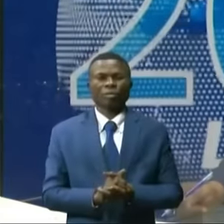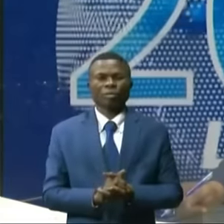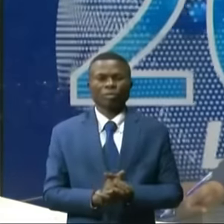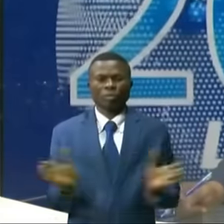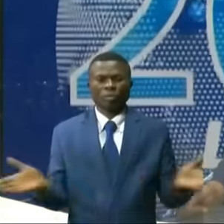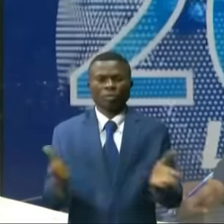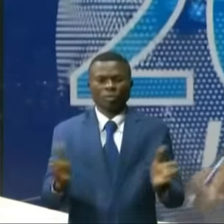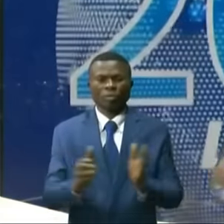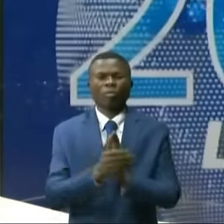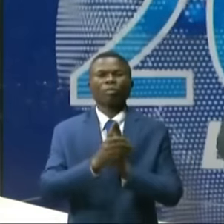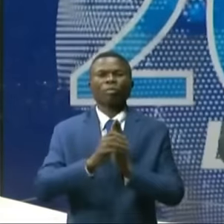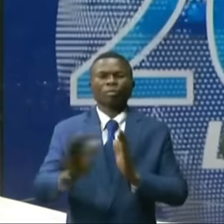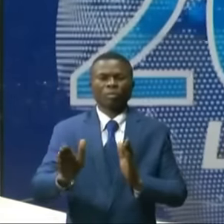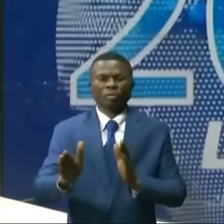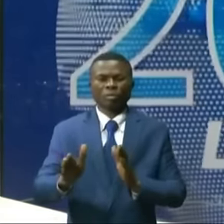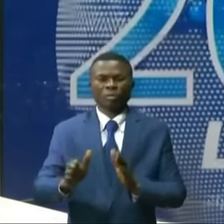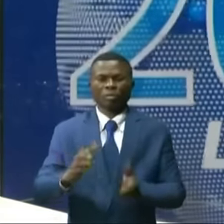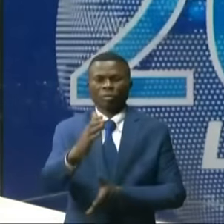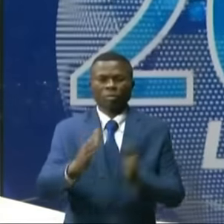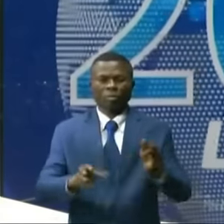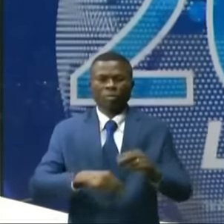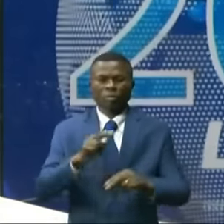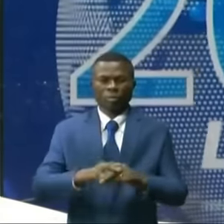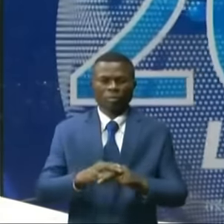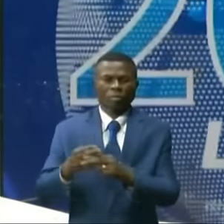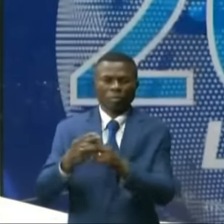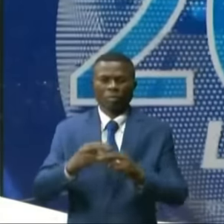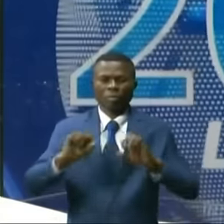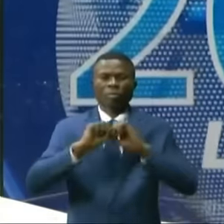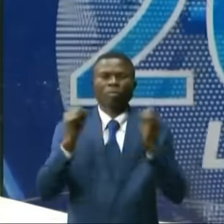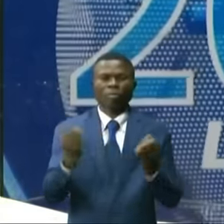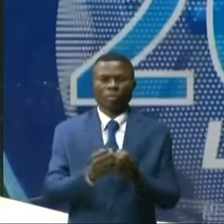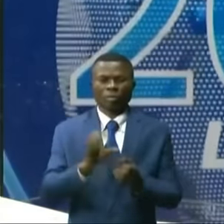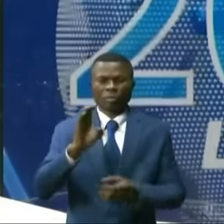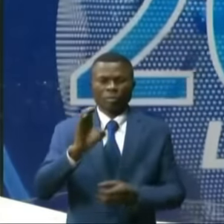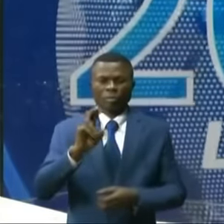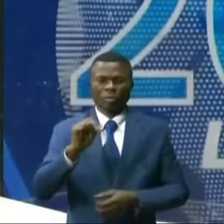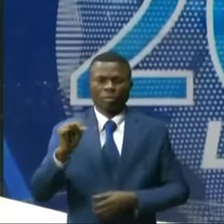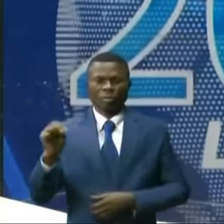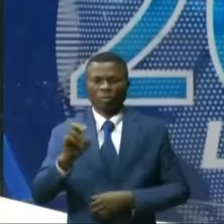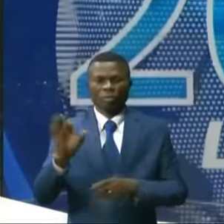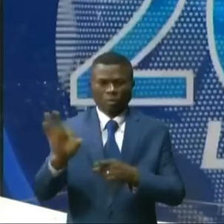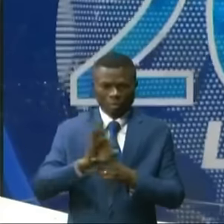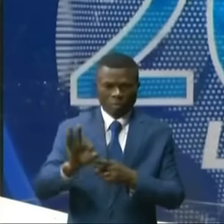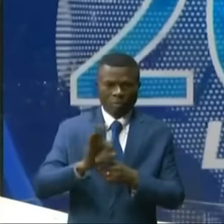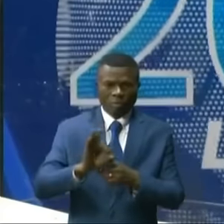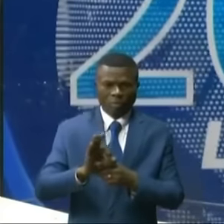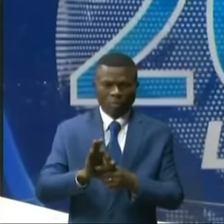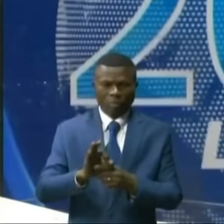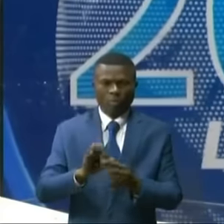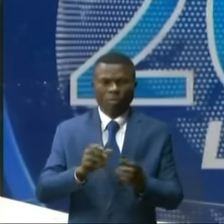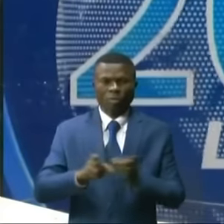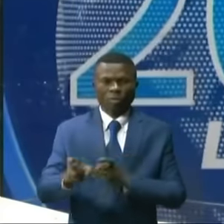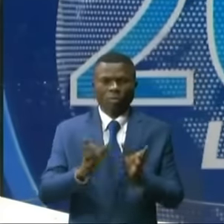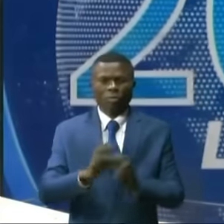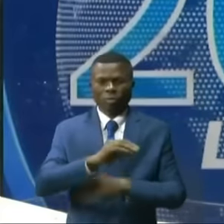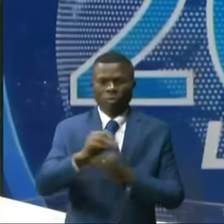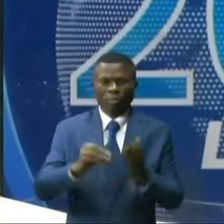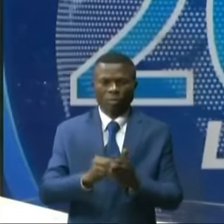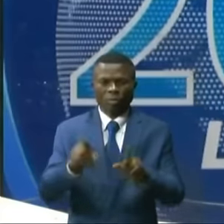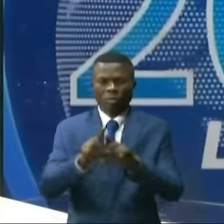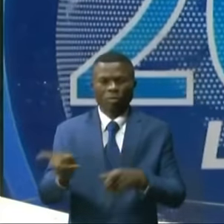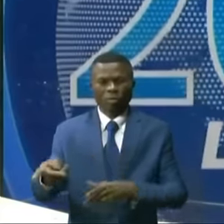renforcement des capacités à la Caisse nationale de sécurité sociale la session de formation cible les directeurs centraux et